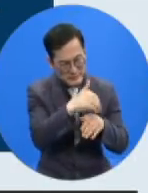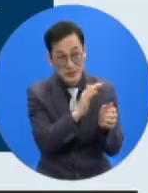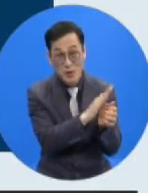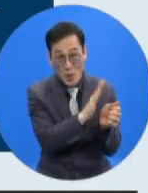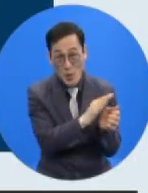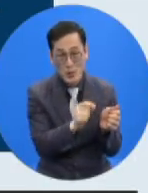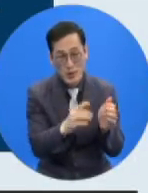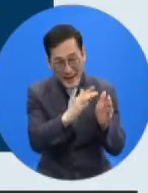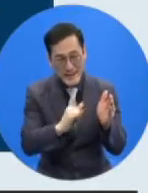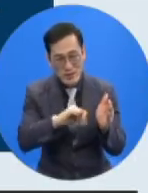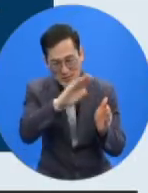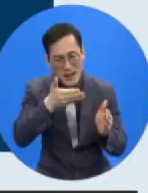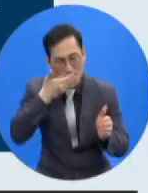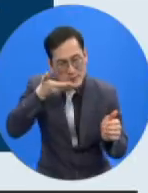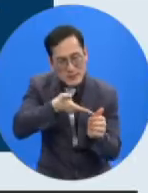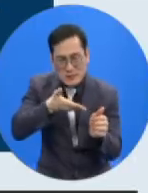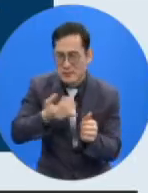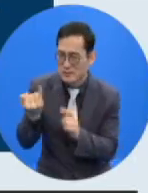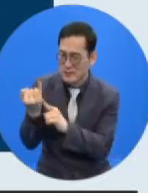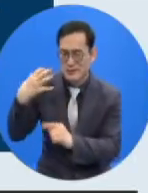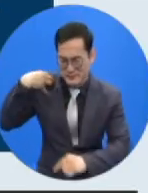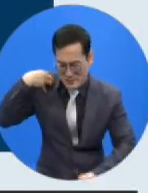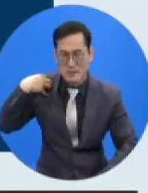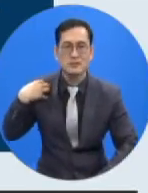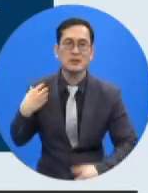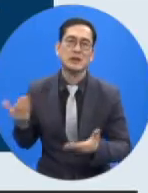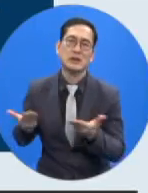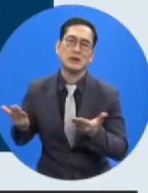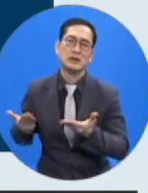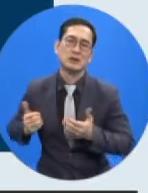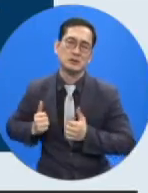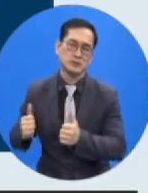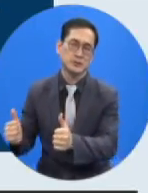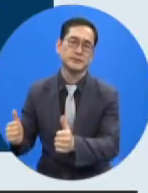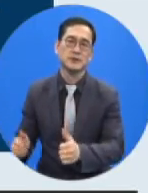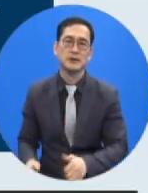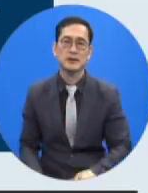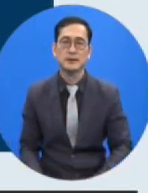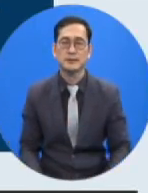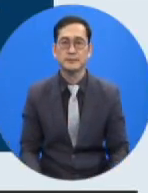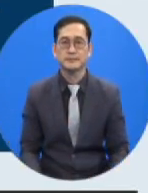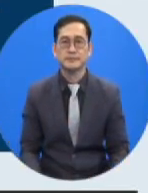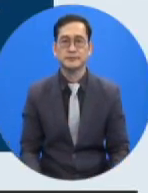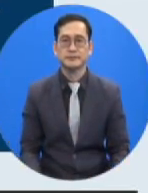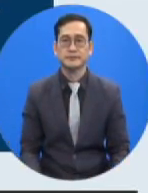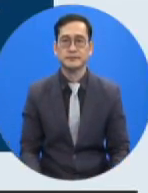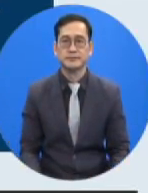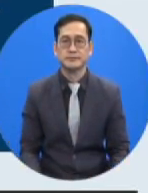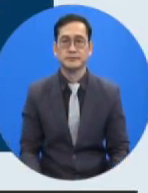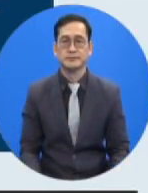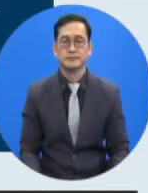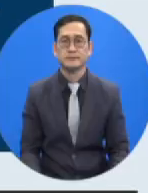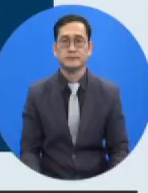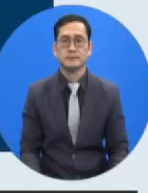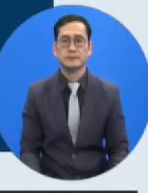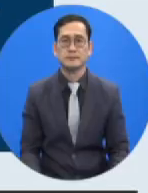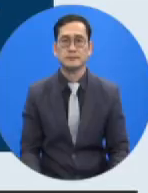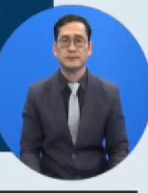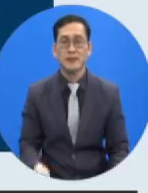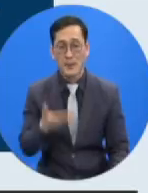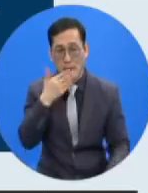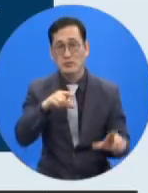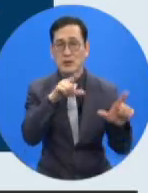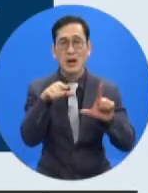정말로 아빠 노릇 엄마 노릇 다 했던 부인입니다. 30대 부인이에요. 생계 위해서 구로콜센터